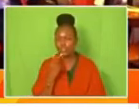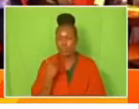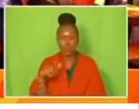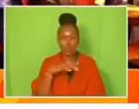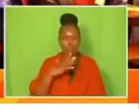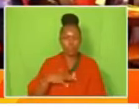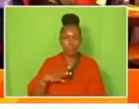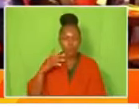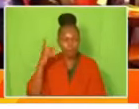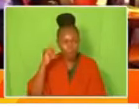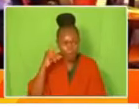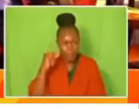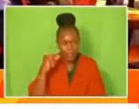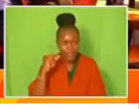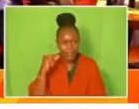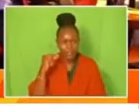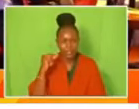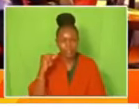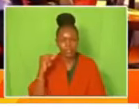tunaona ni Joho nafa.